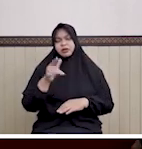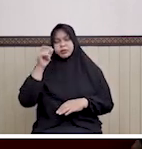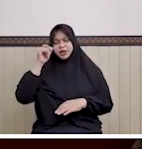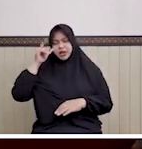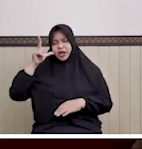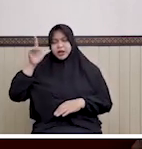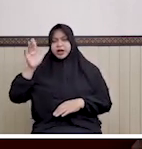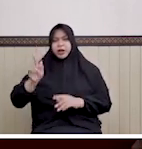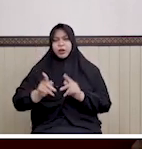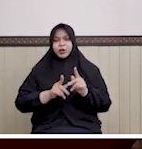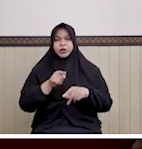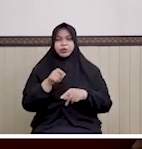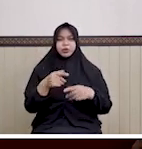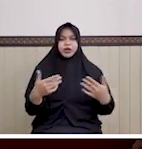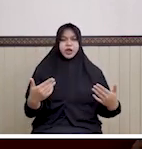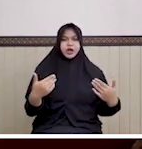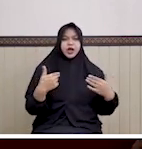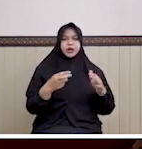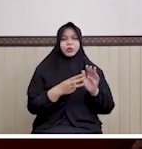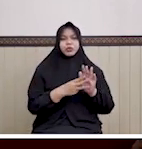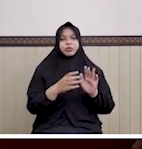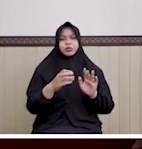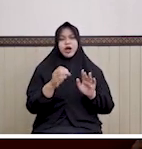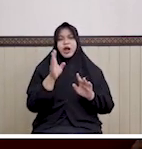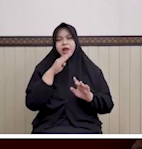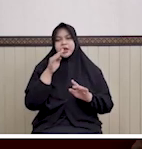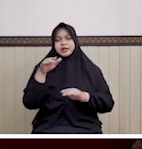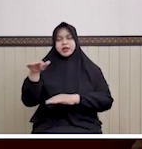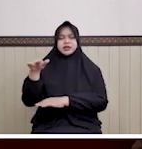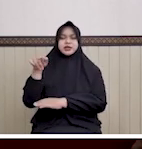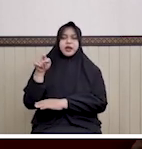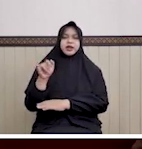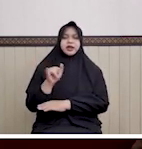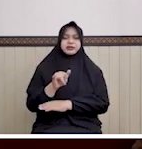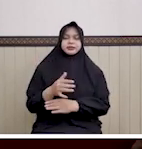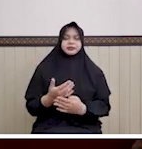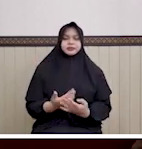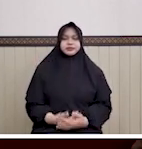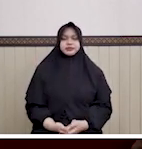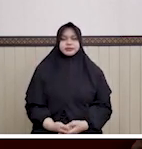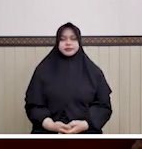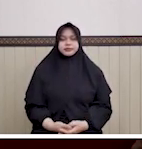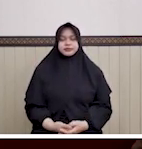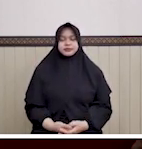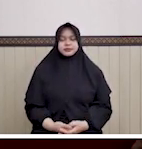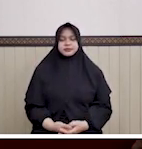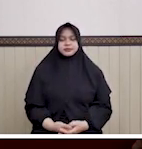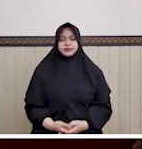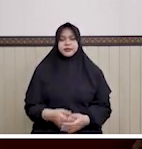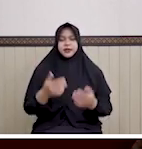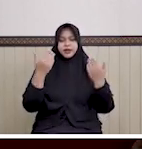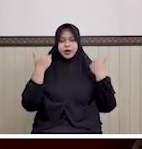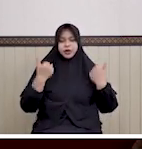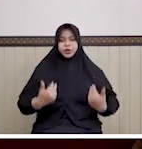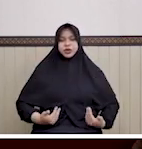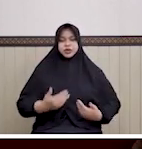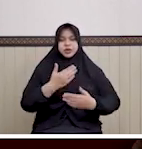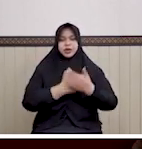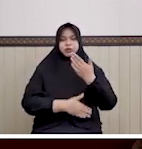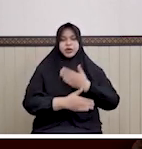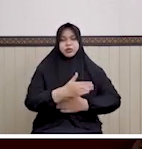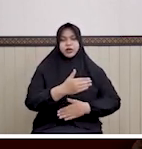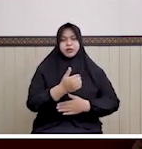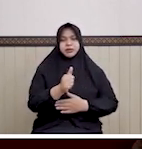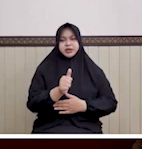menyadari bahwa itu adalah modus kejahatan bagi dia seperti itu dan dengan kondisi difable tasnya dia